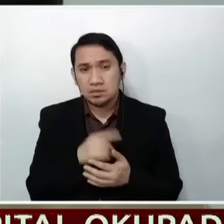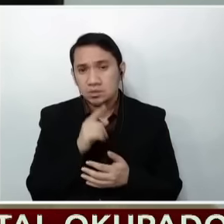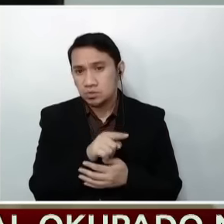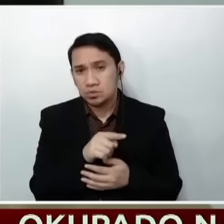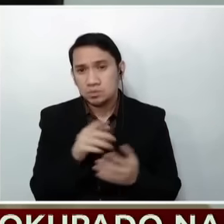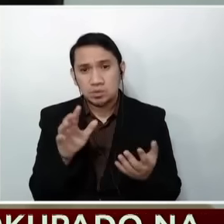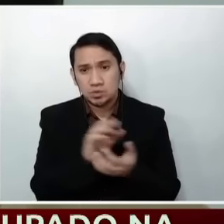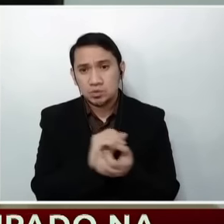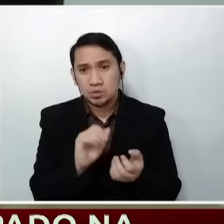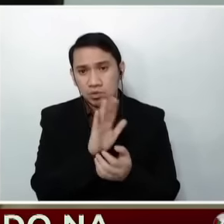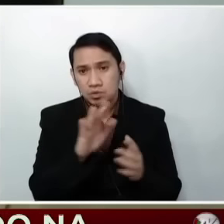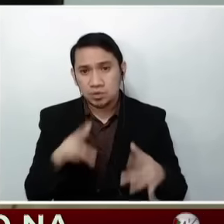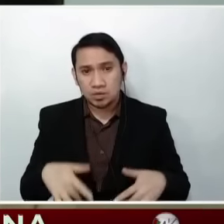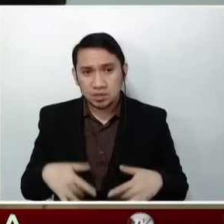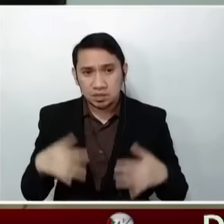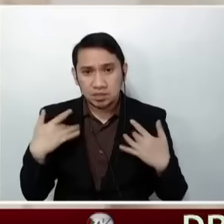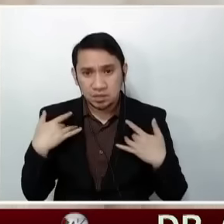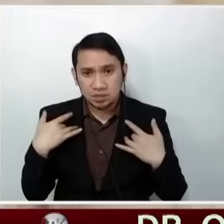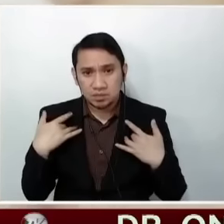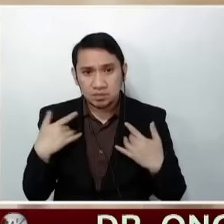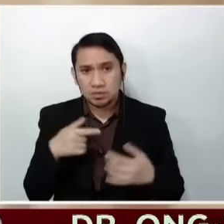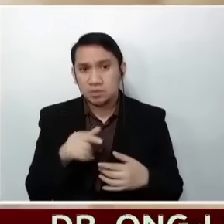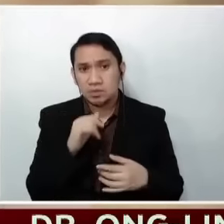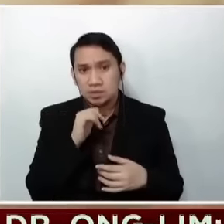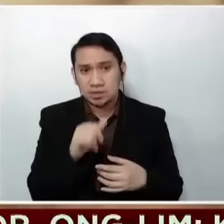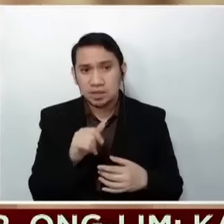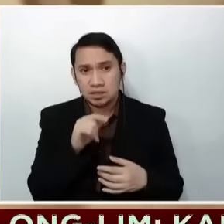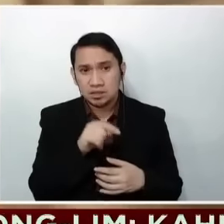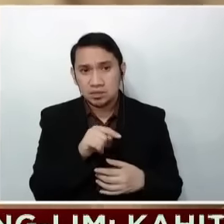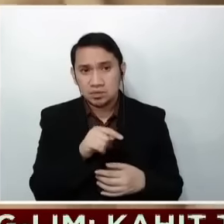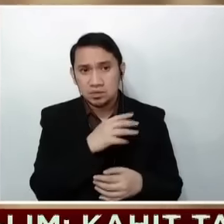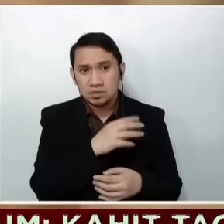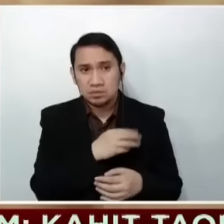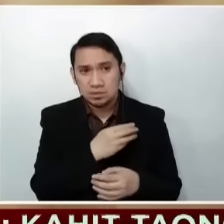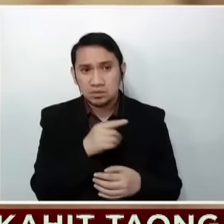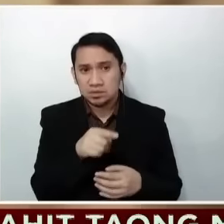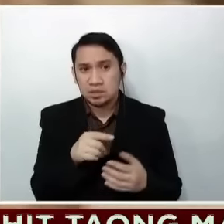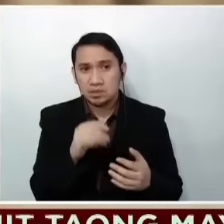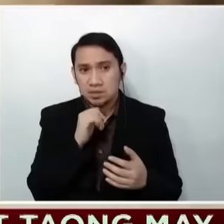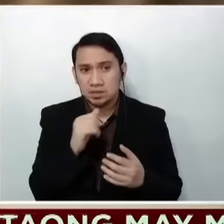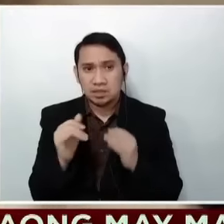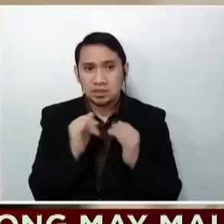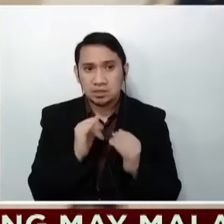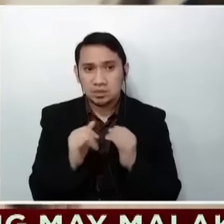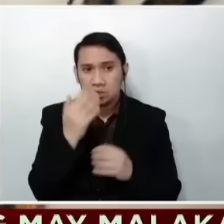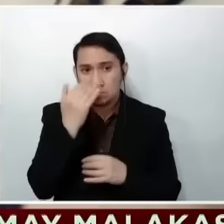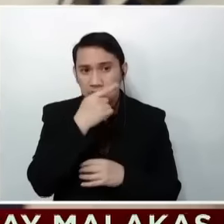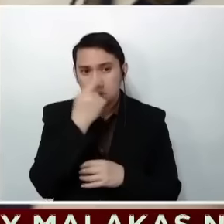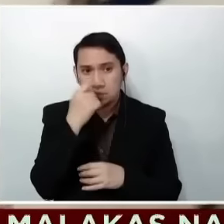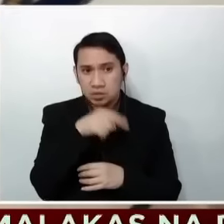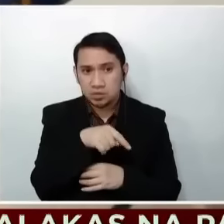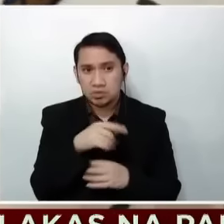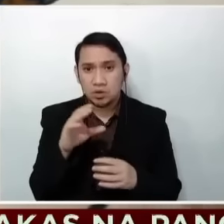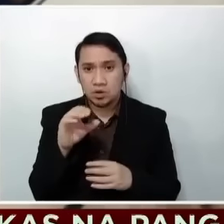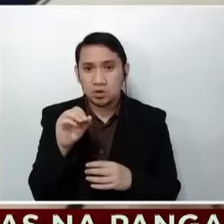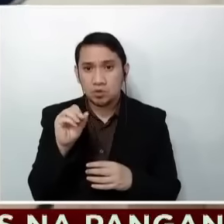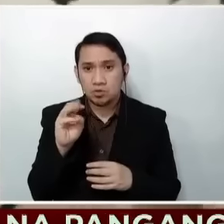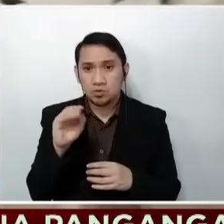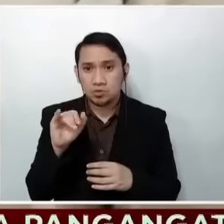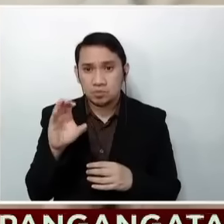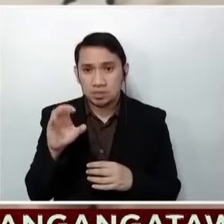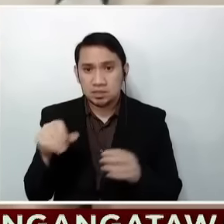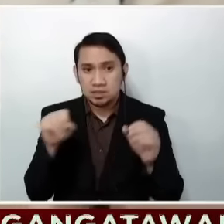mo. She's not even in the medical field. Tumangging magbigay ng panayam si Pablo. Lumalabas na cosmetic science ang kanyang kinuha na